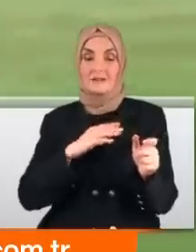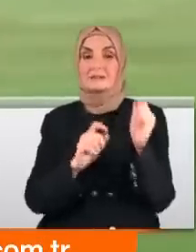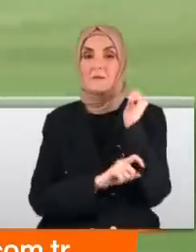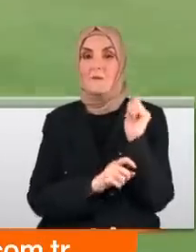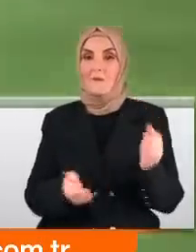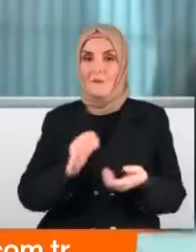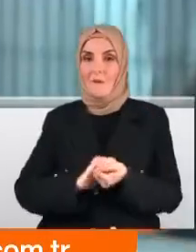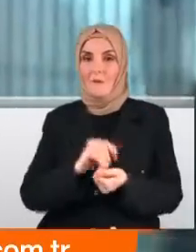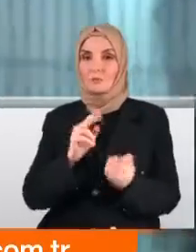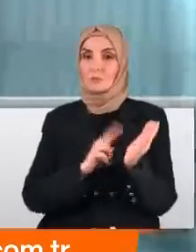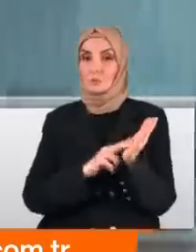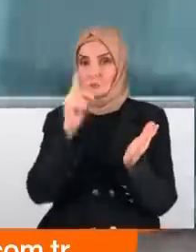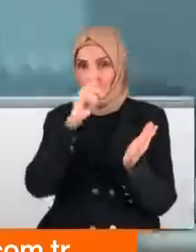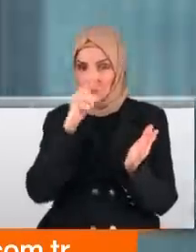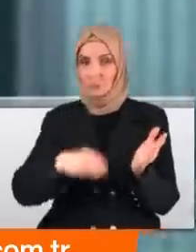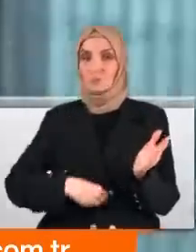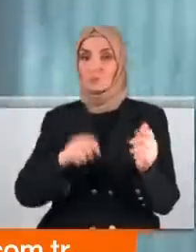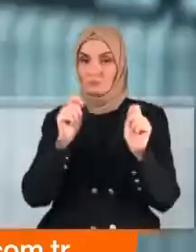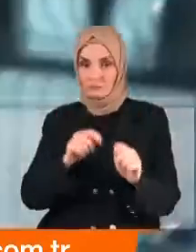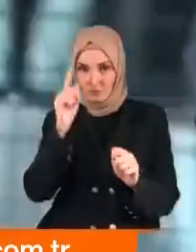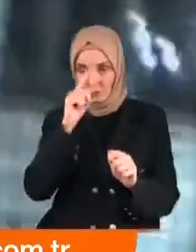işlemekten tutuklanarak cezaevine gönderildi.